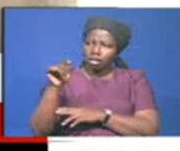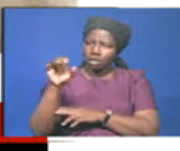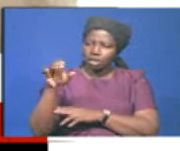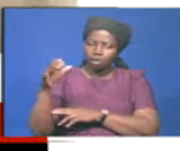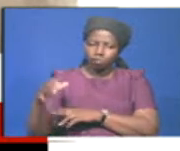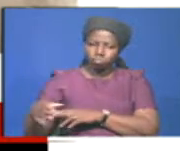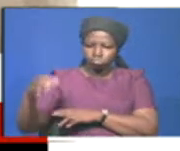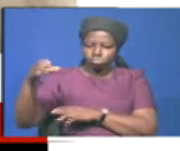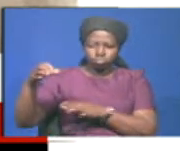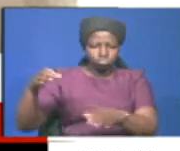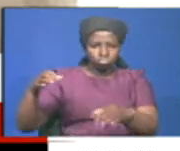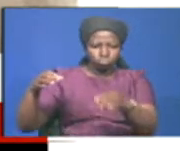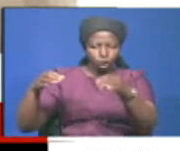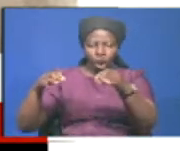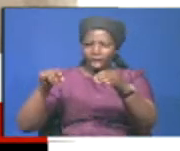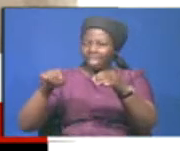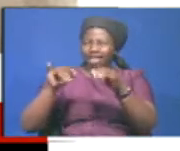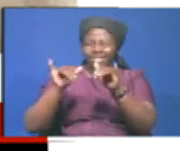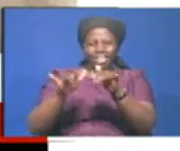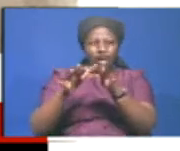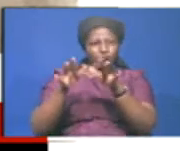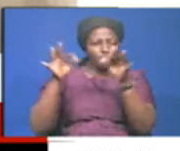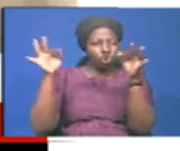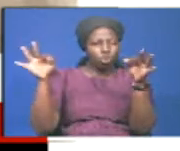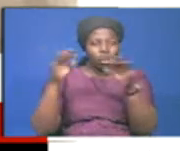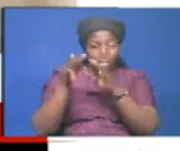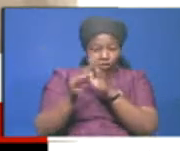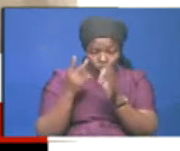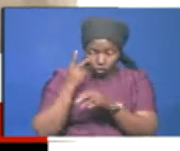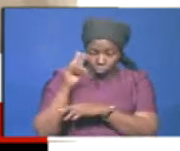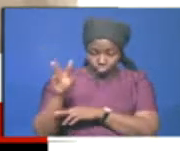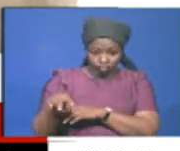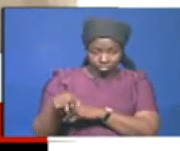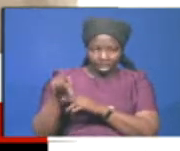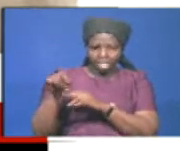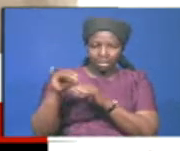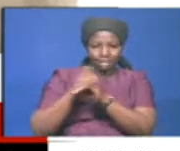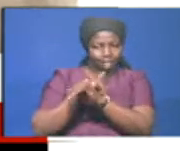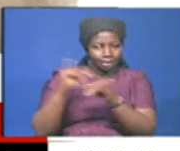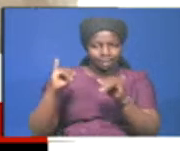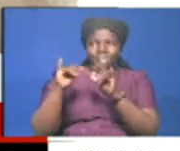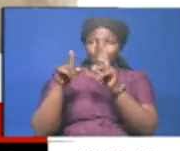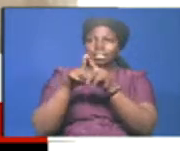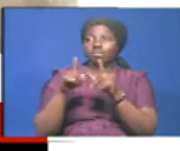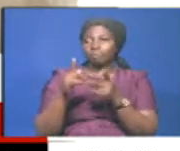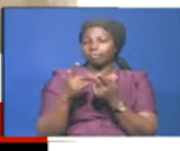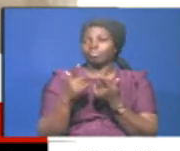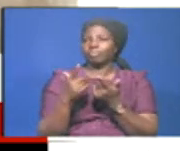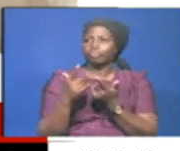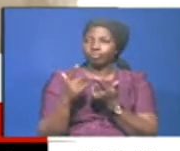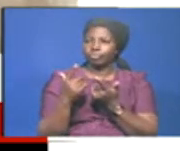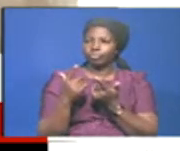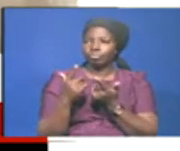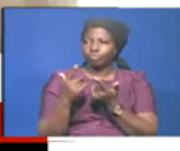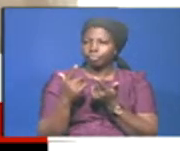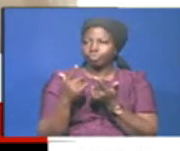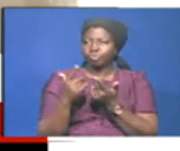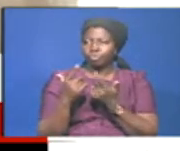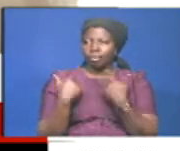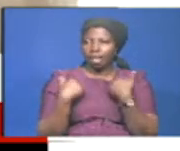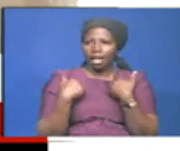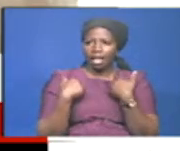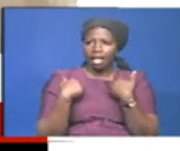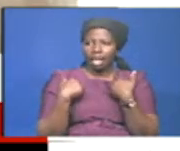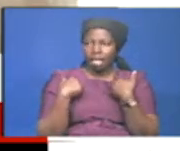mrefu na pia ukiangalia ni safi. Kwa hivyo hata ile njia ya kiafya